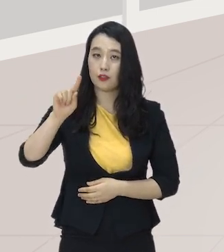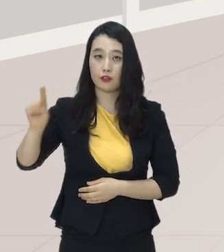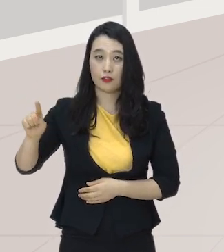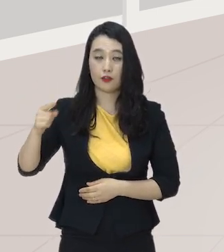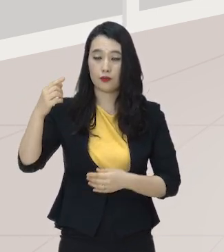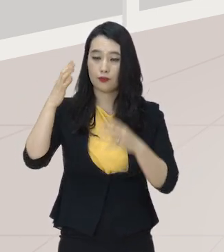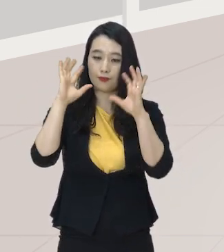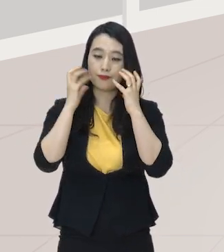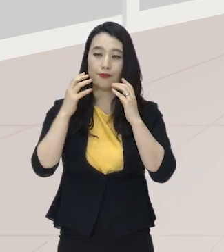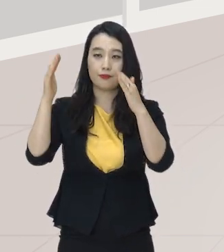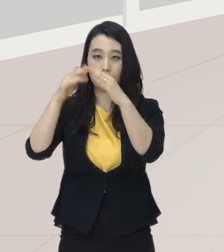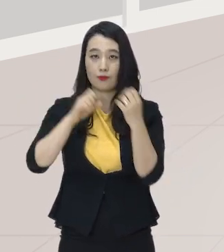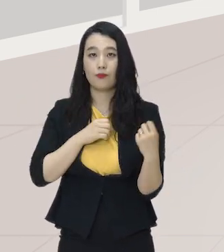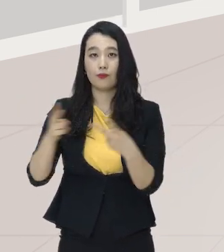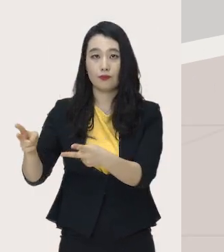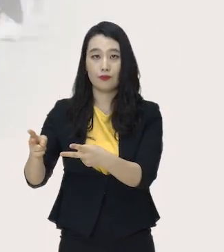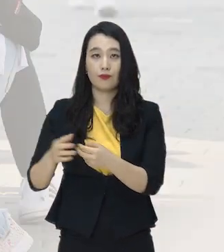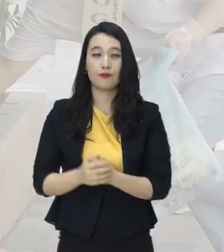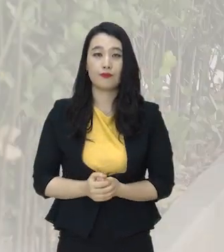보육원에 기부한다는 계획입니다.